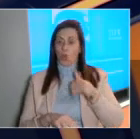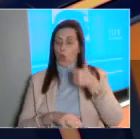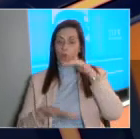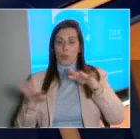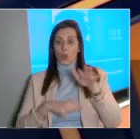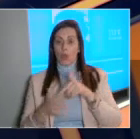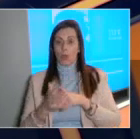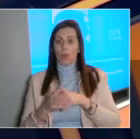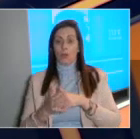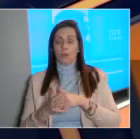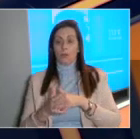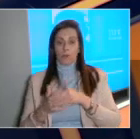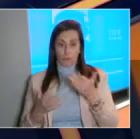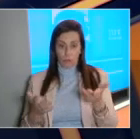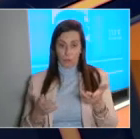ראש ממשלה